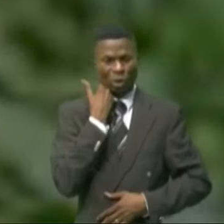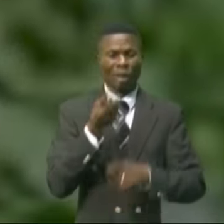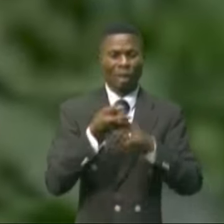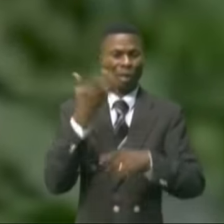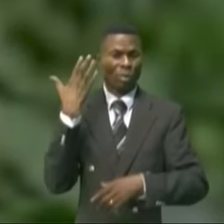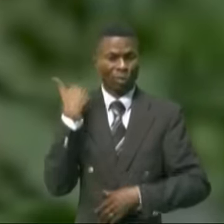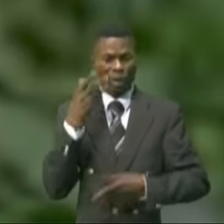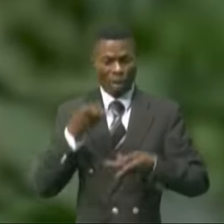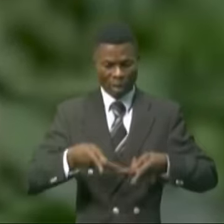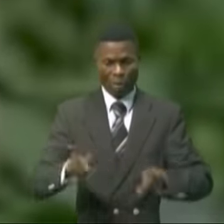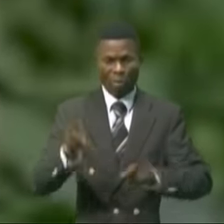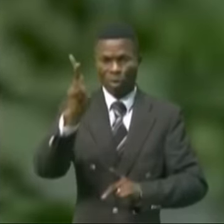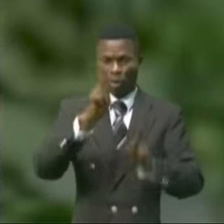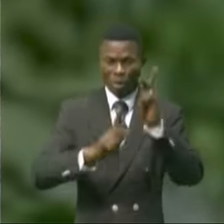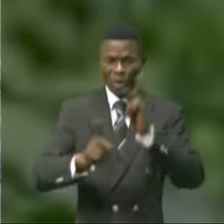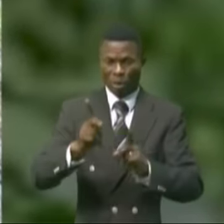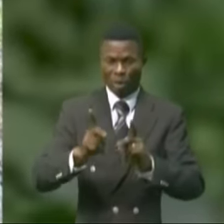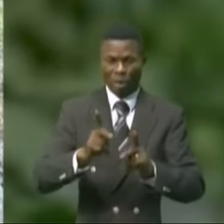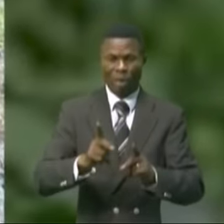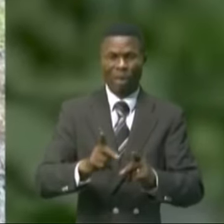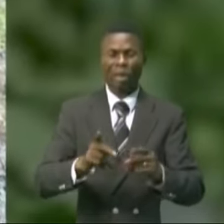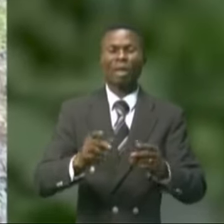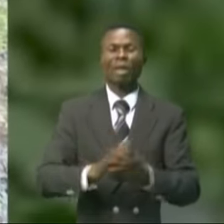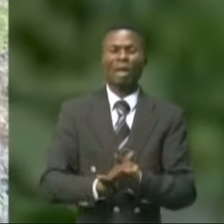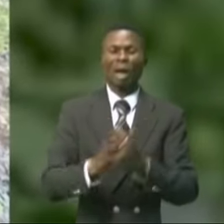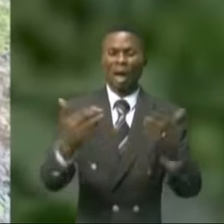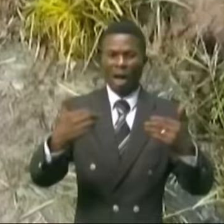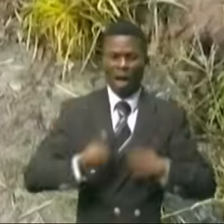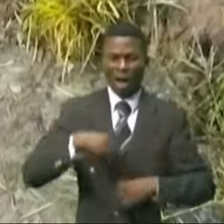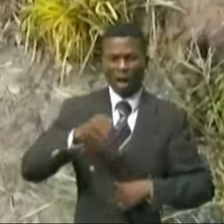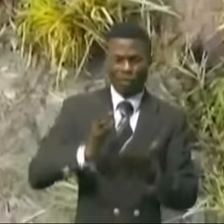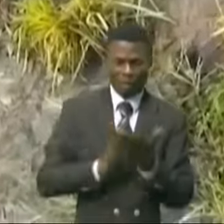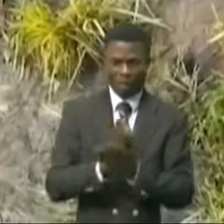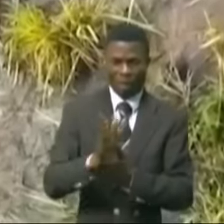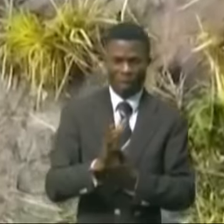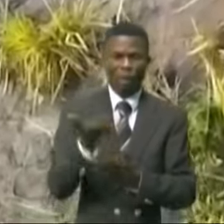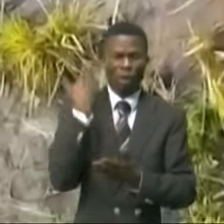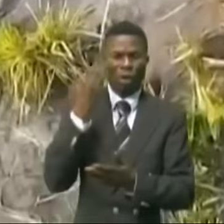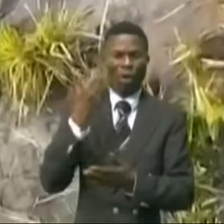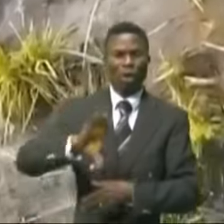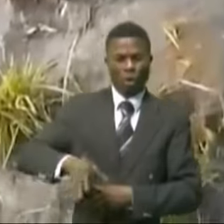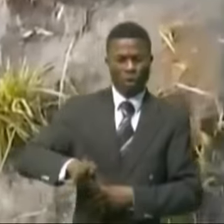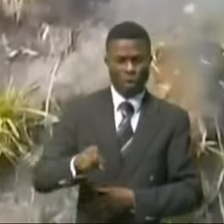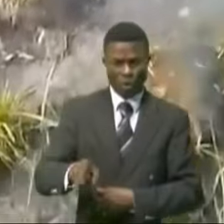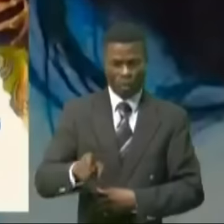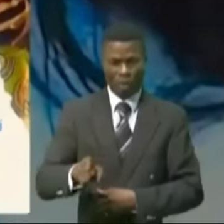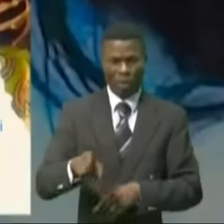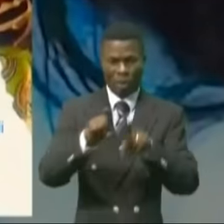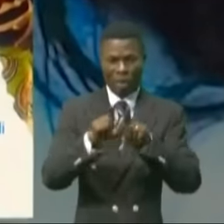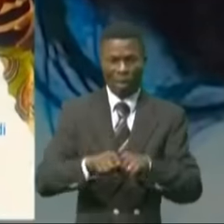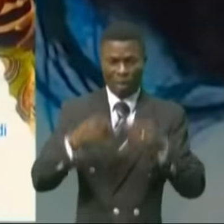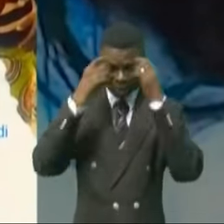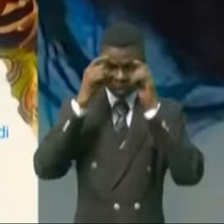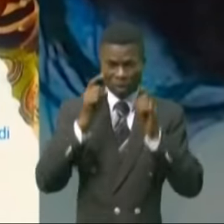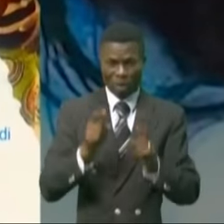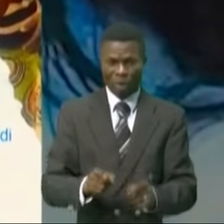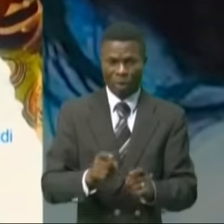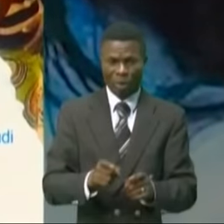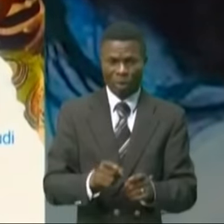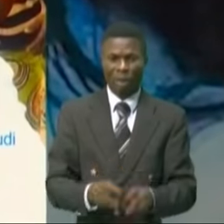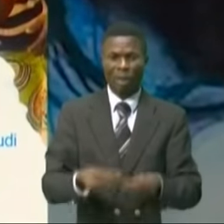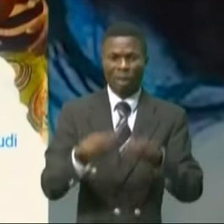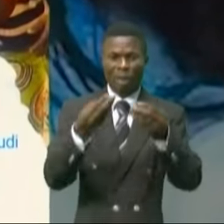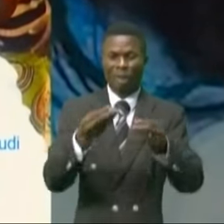de permettre à la population de bien jouir de son droit à la ressource hydraulique. Amanda Massoudi est déterminée à apporter